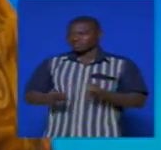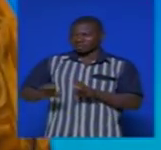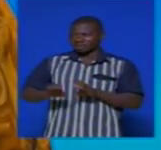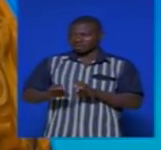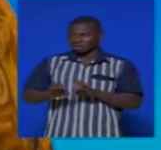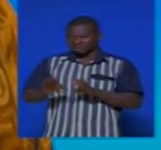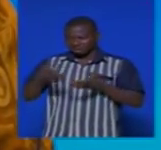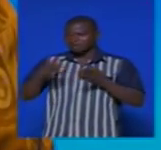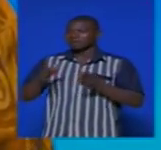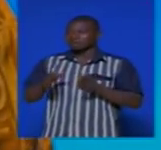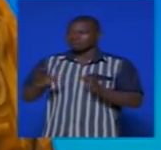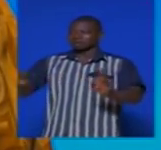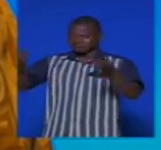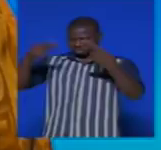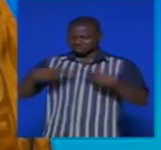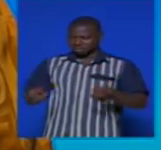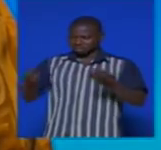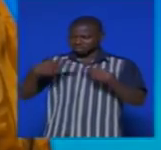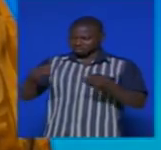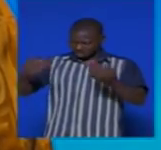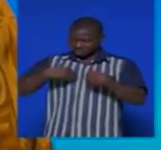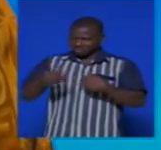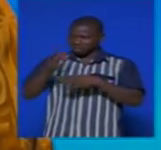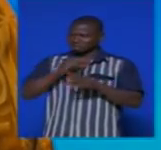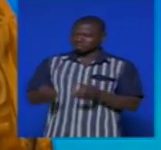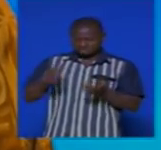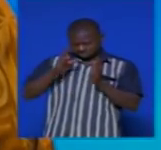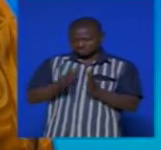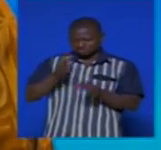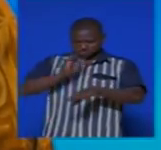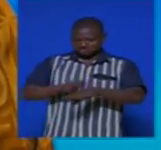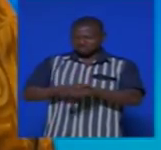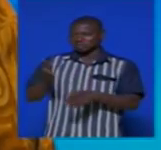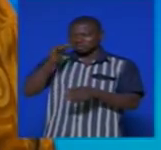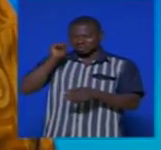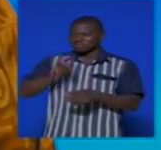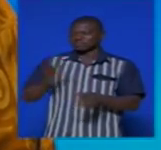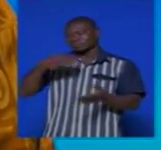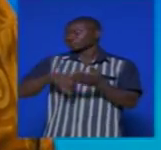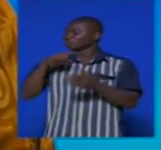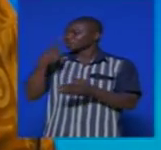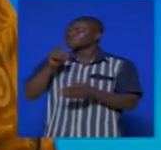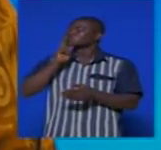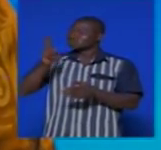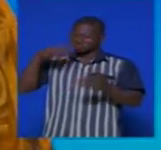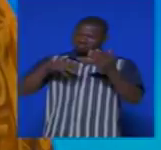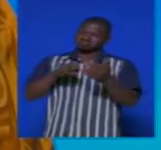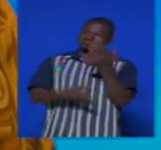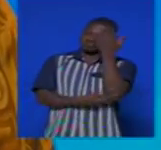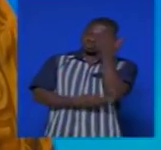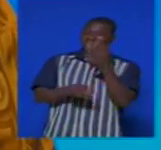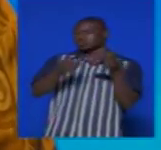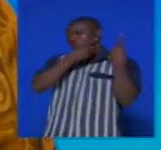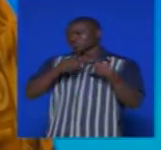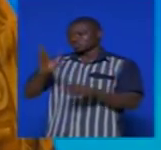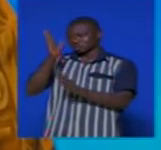accéder donc ces préventions là donc aux femmes qui sont donc dans des milieux démunis. Et je crois que depuis un certain nombre d'années, ce sont